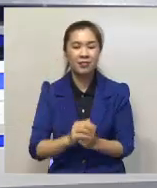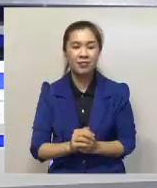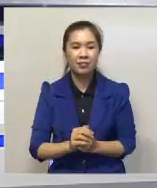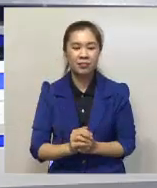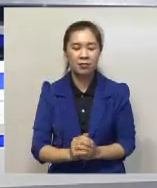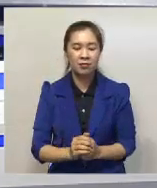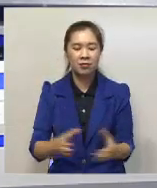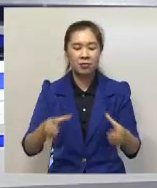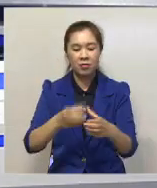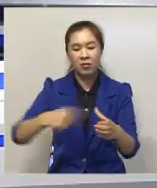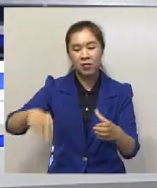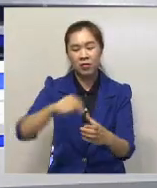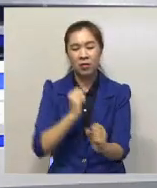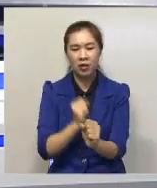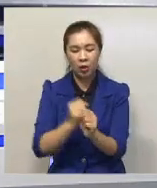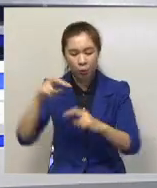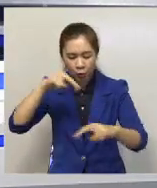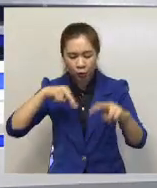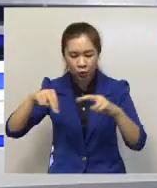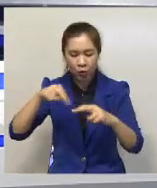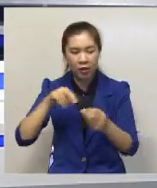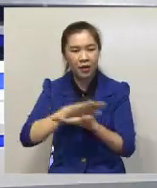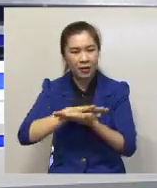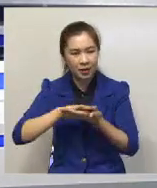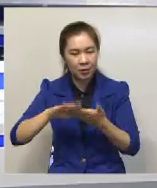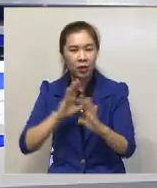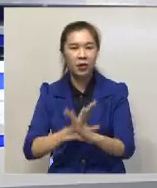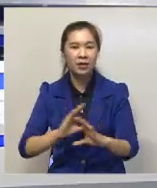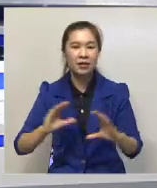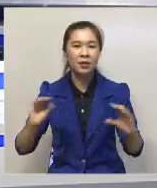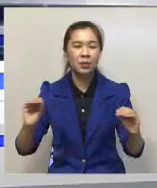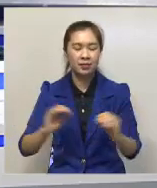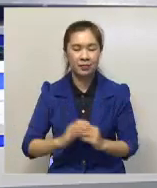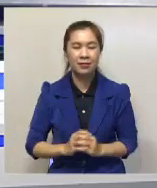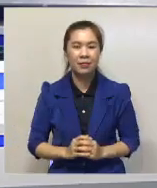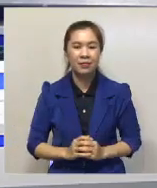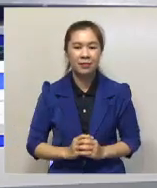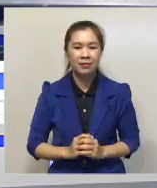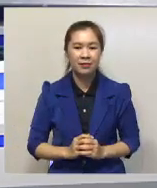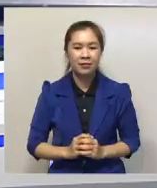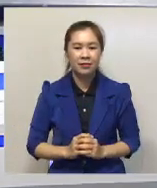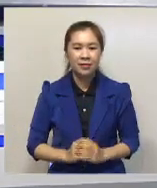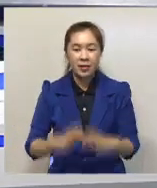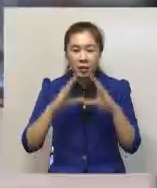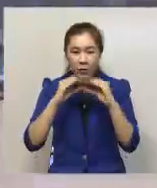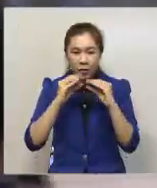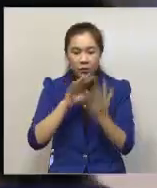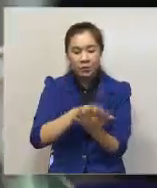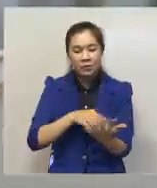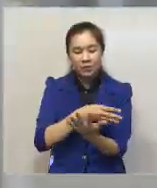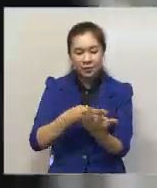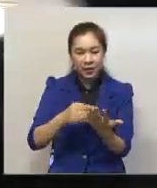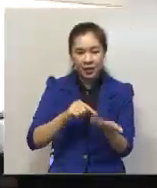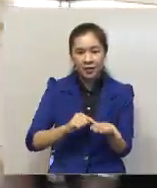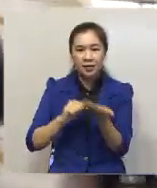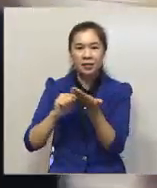ให้กำลังพลปฏิบัติหน้าที่ในการดูแลสถานการณ์ให้เป็นไปด้วยความสงบแล้วก็วางตัวเป็นกลางค่ะภายหลังการประชุมมอบนโยบายให้กับหน่ว